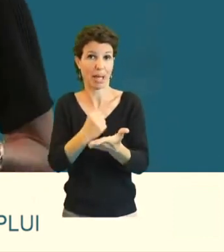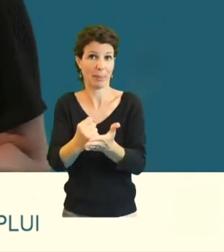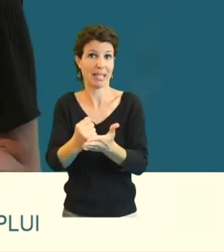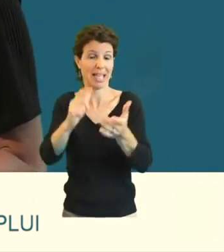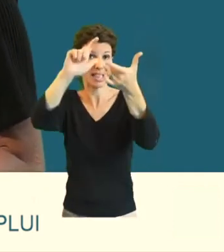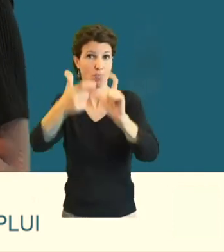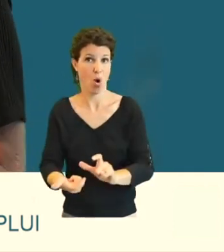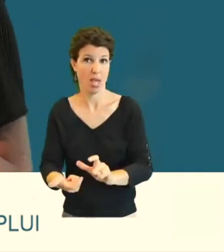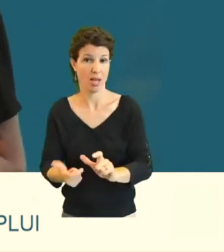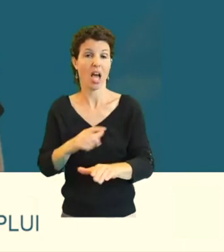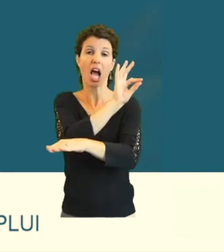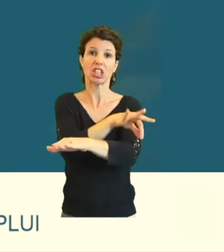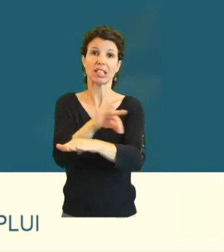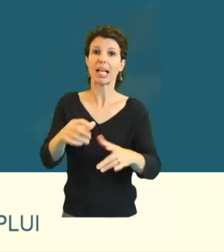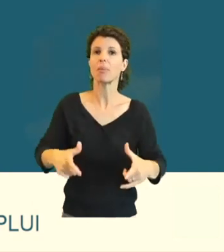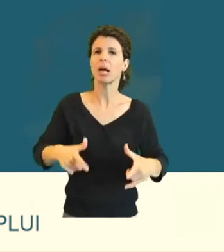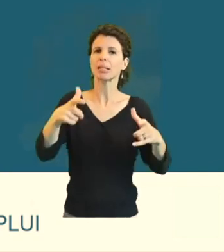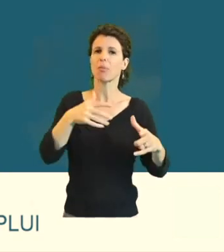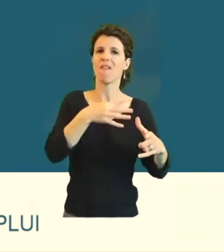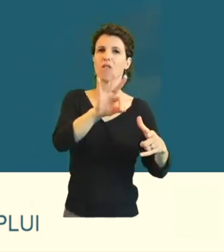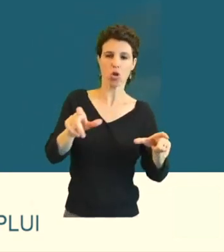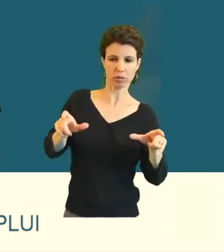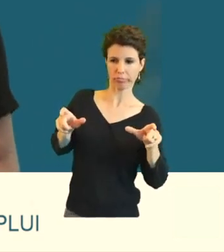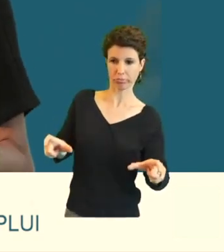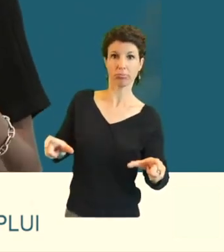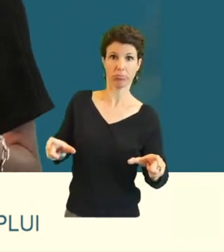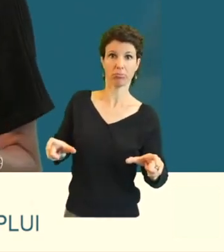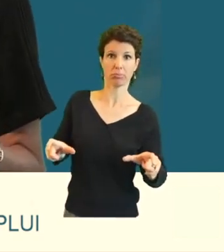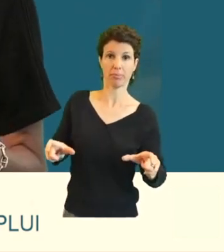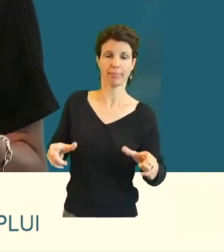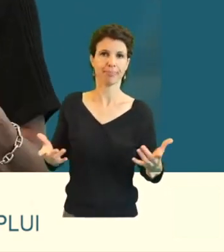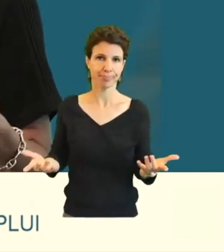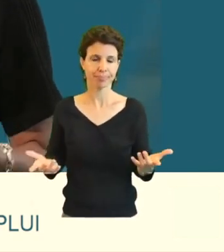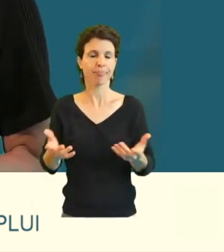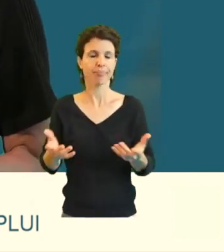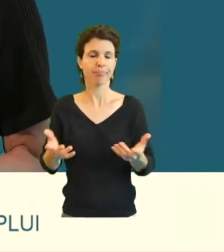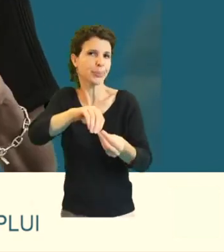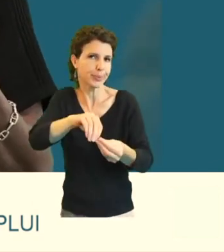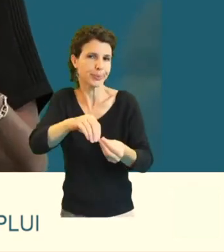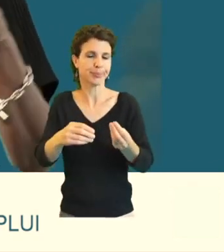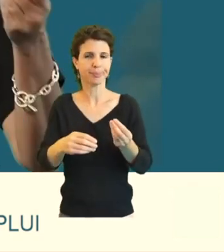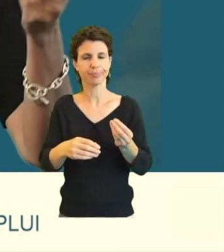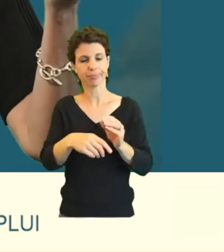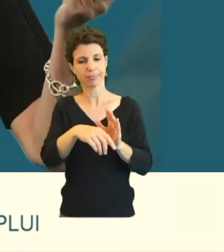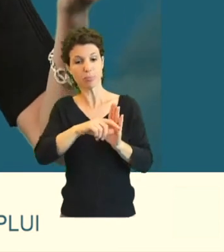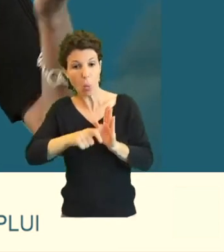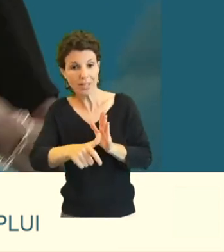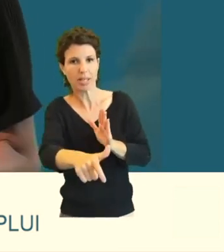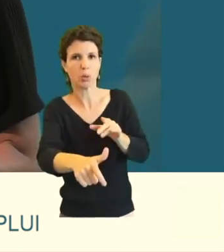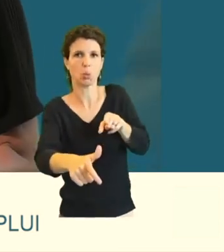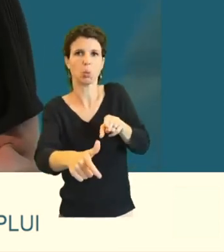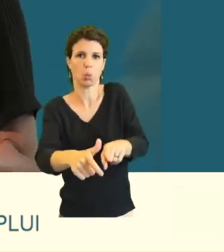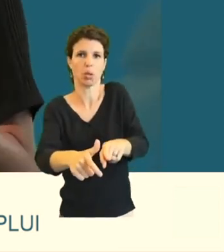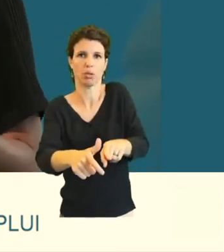de l'architecte des bâtiments de France. D'autant plus que, en plus, dans les procédures, lorsque on est en dehors de